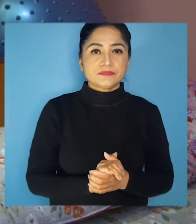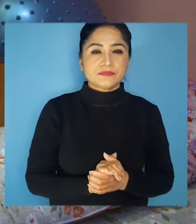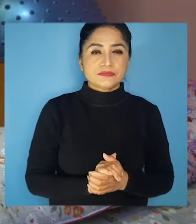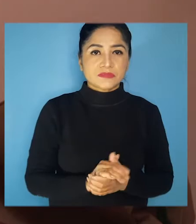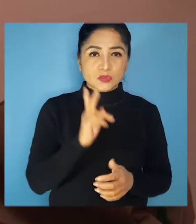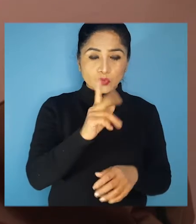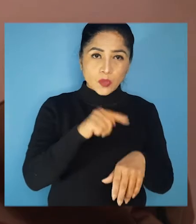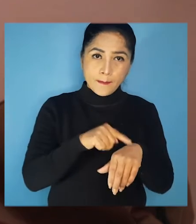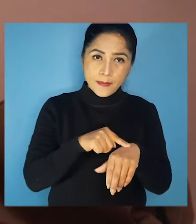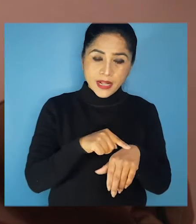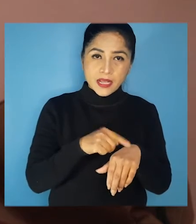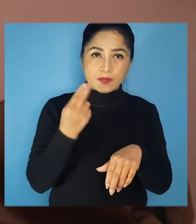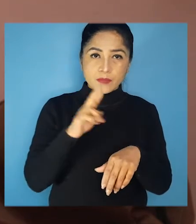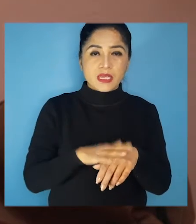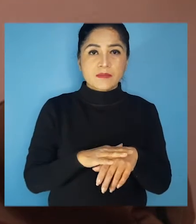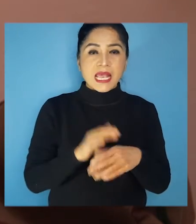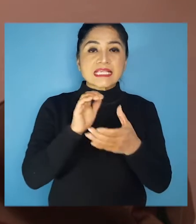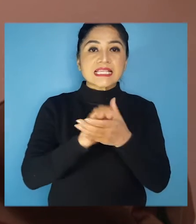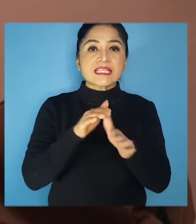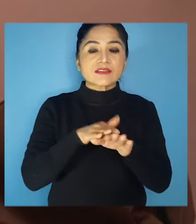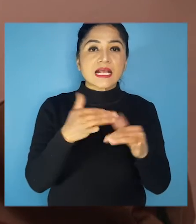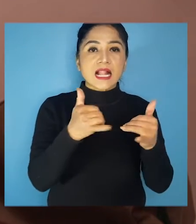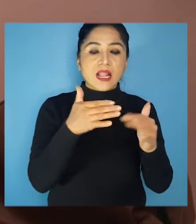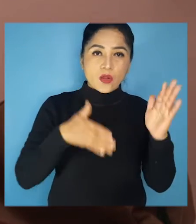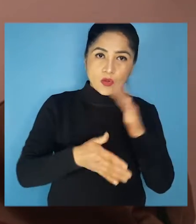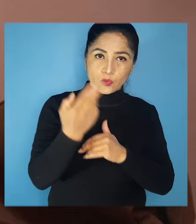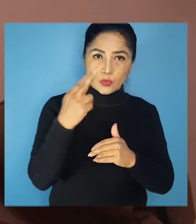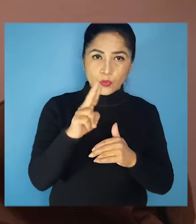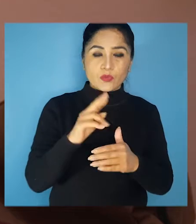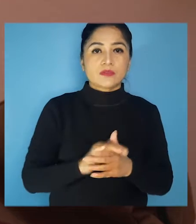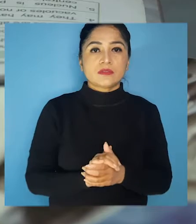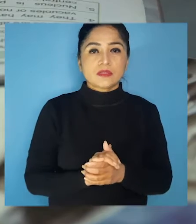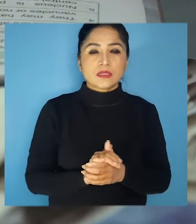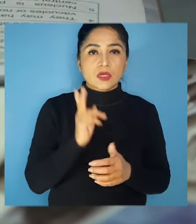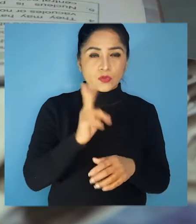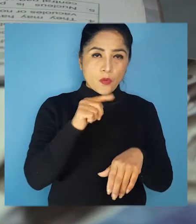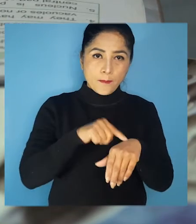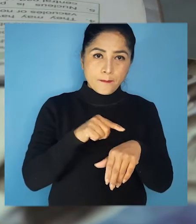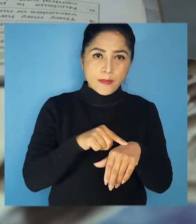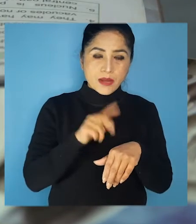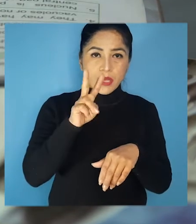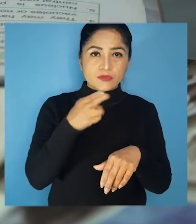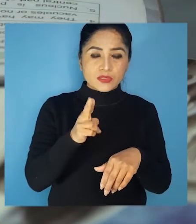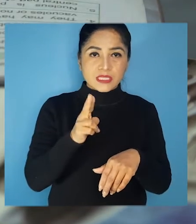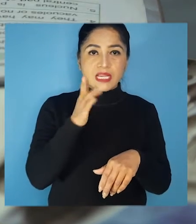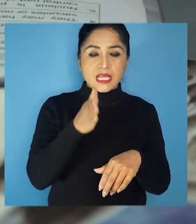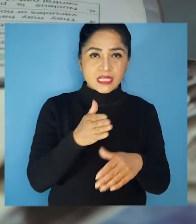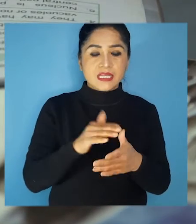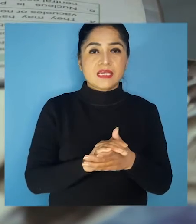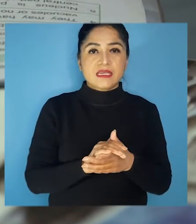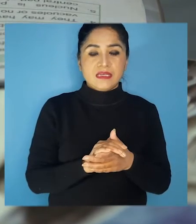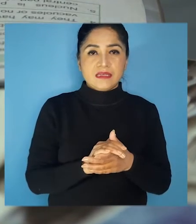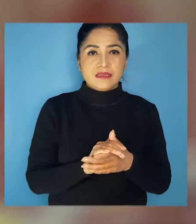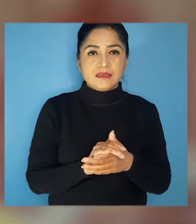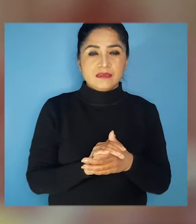त्यो दिन त्यस्तो साथीहरू खेल्न गएको थियौँ, त्यति बेला दुईजना लिड गएर लडेर